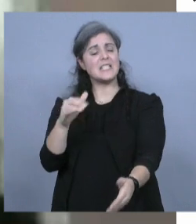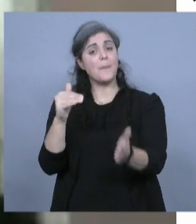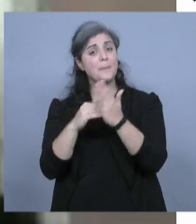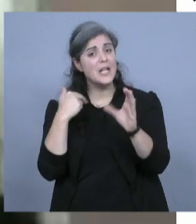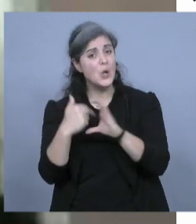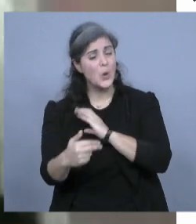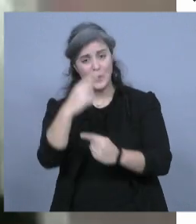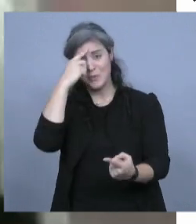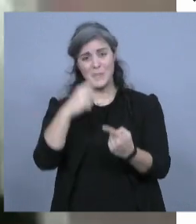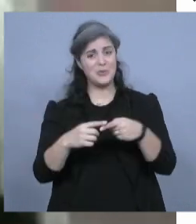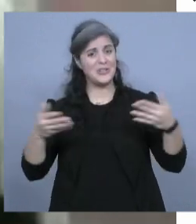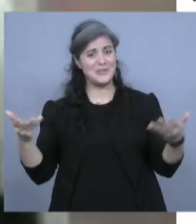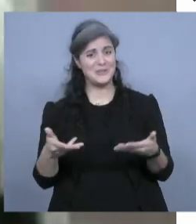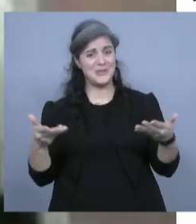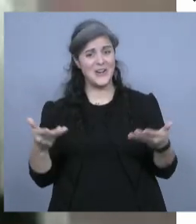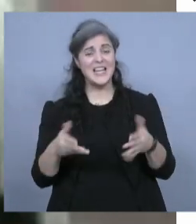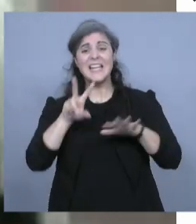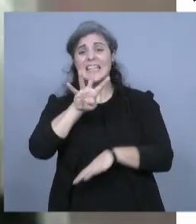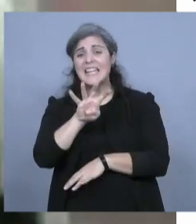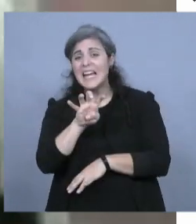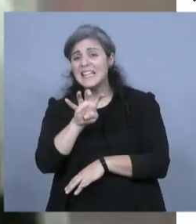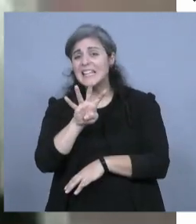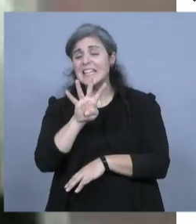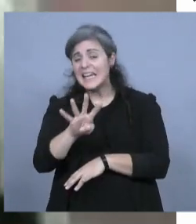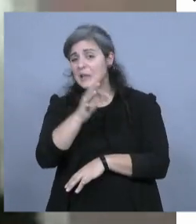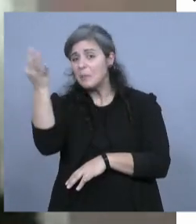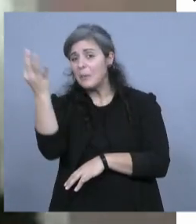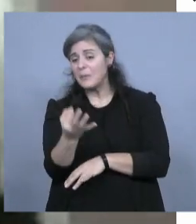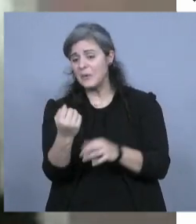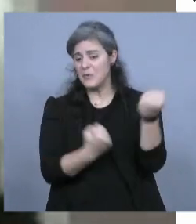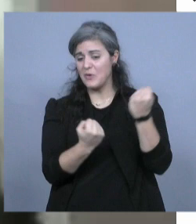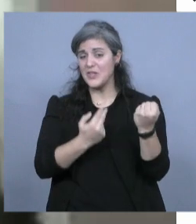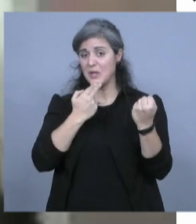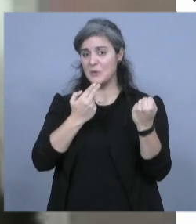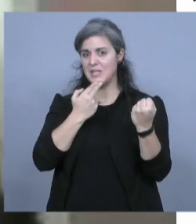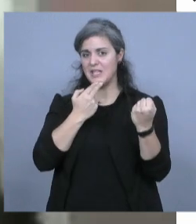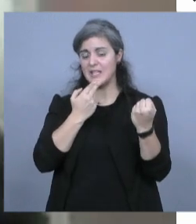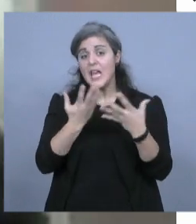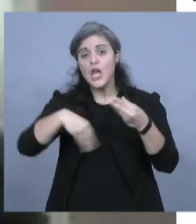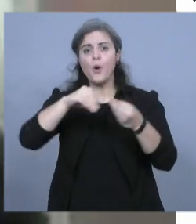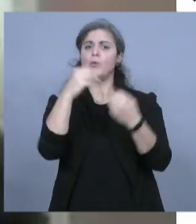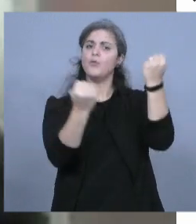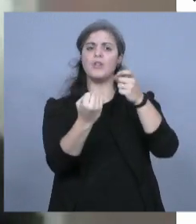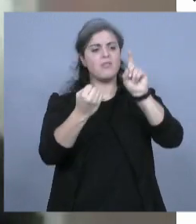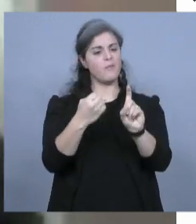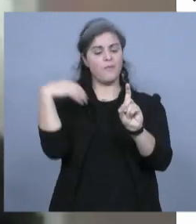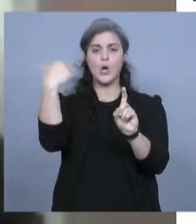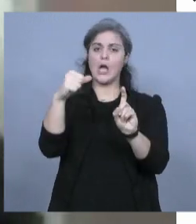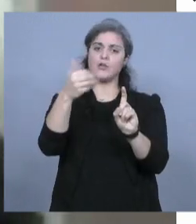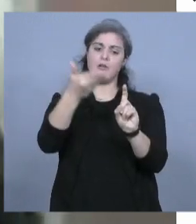une utilisation effective de 4% de son temps disponible avec un taux de remplissage très faible.